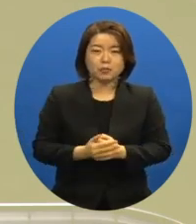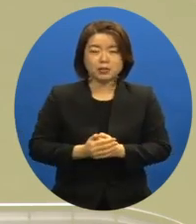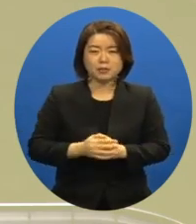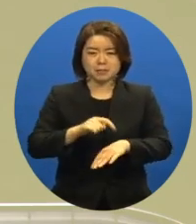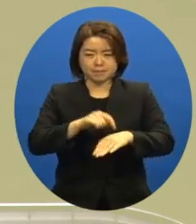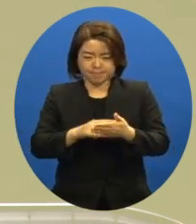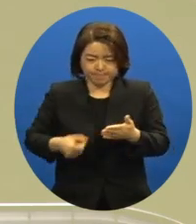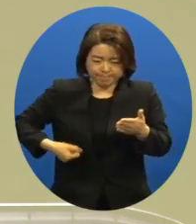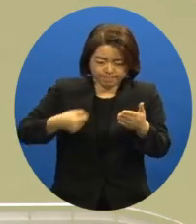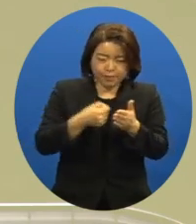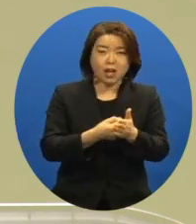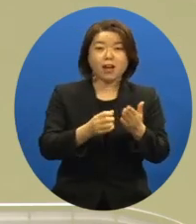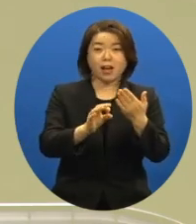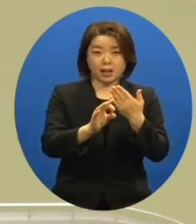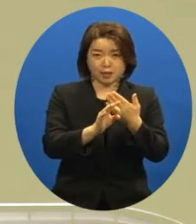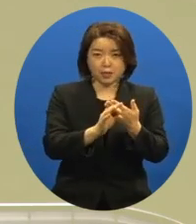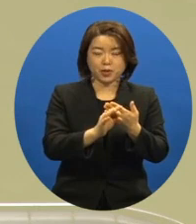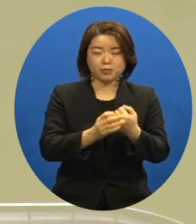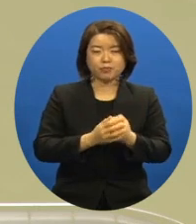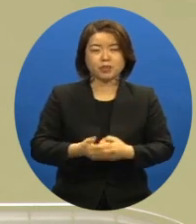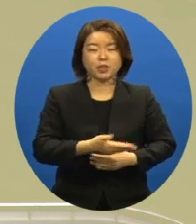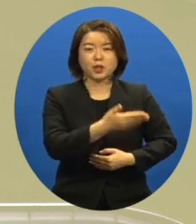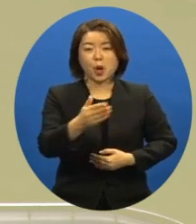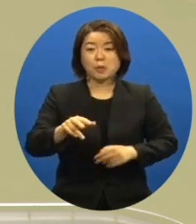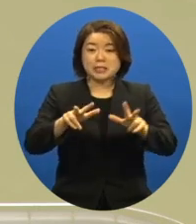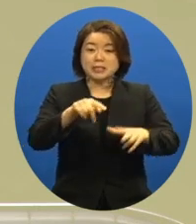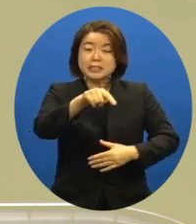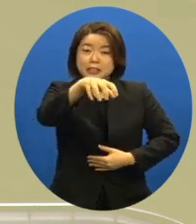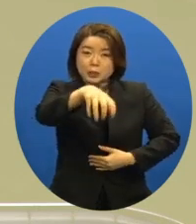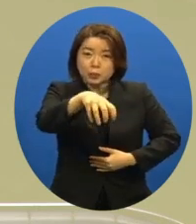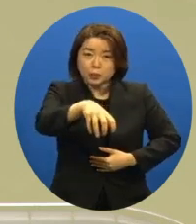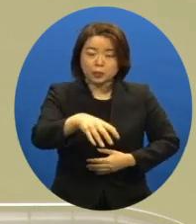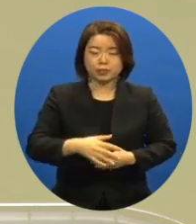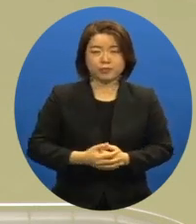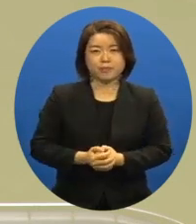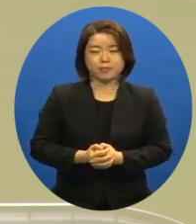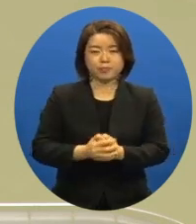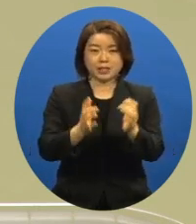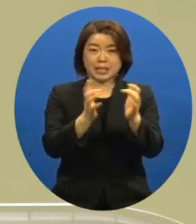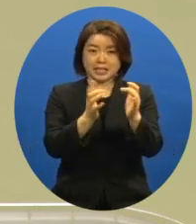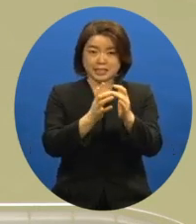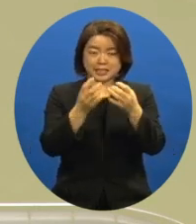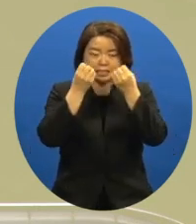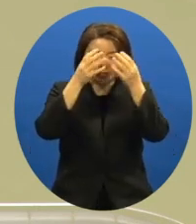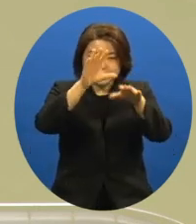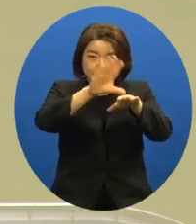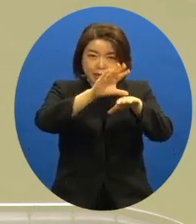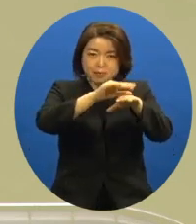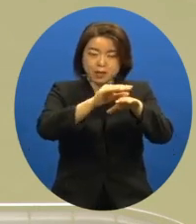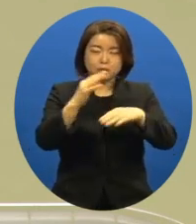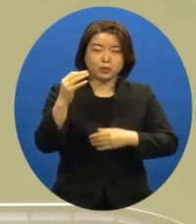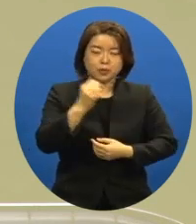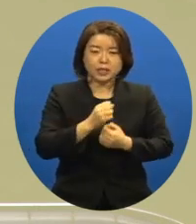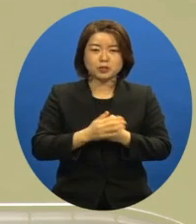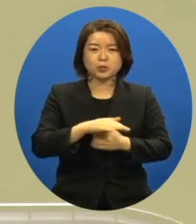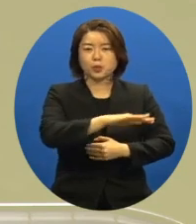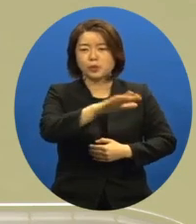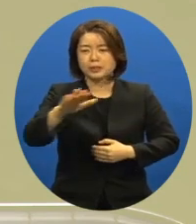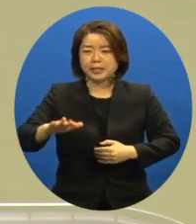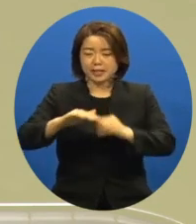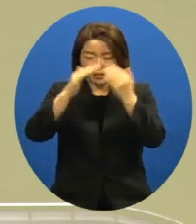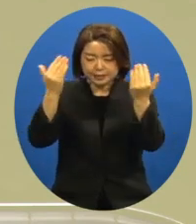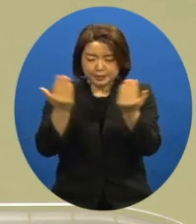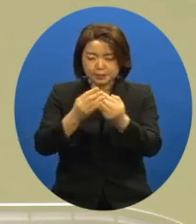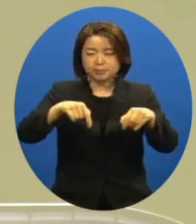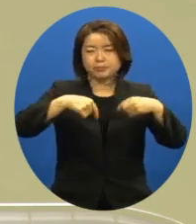마음만 먹으면 여러분이 있는 바로 그 자리에서 온라인 생방송으로 다 이 부흥회에 참여할